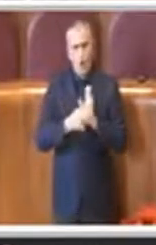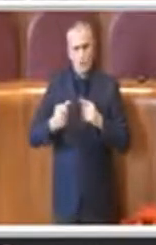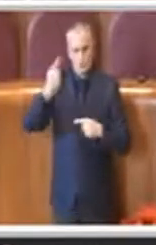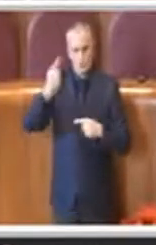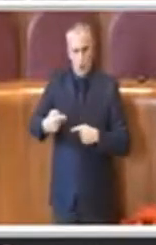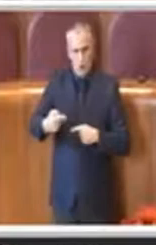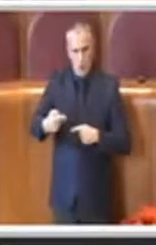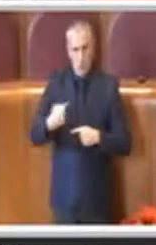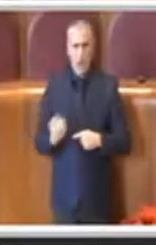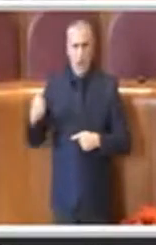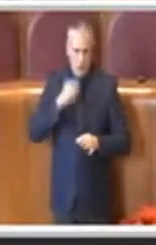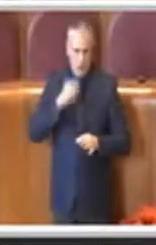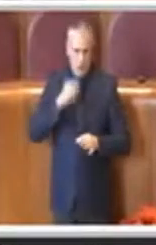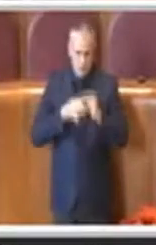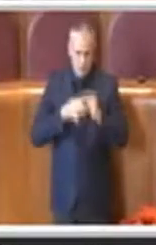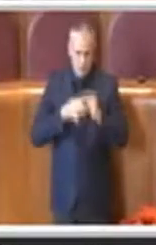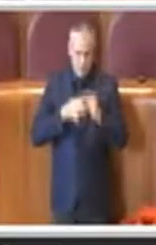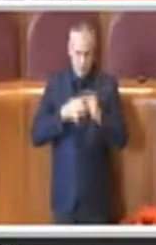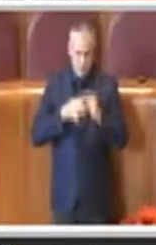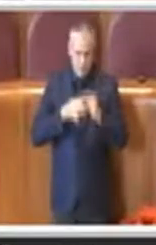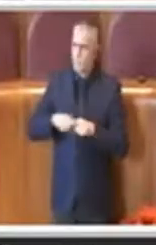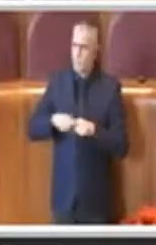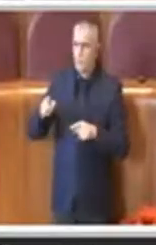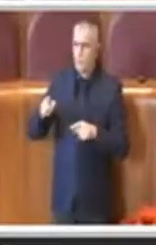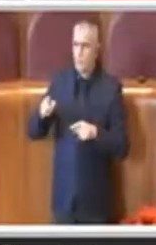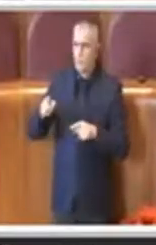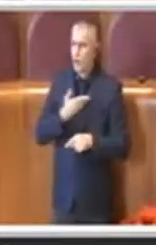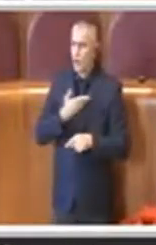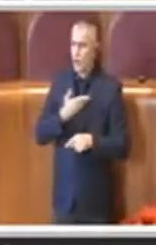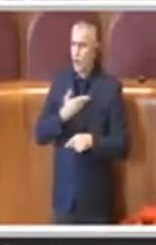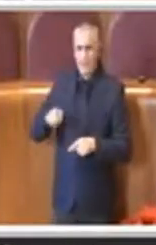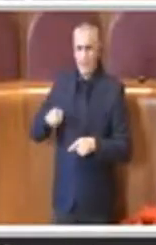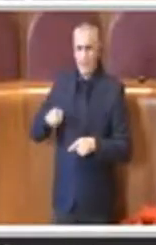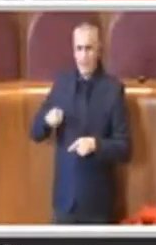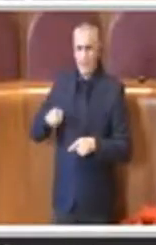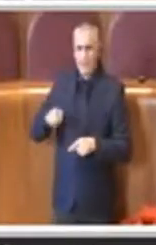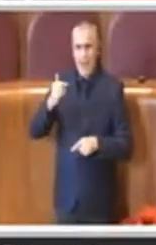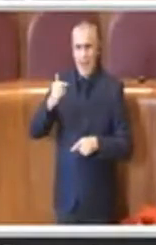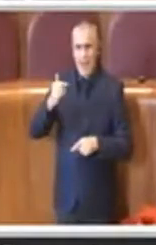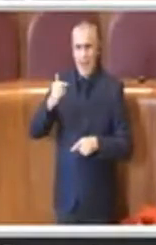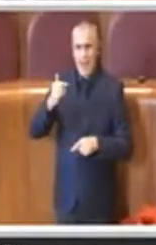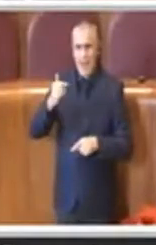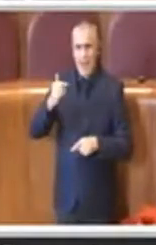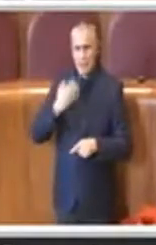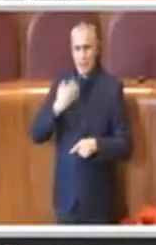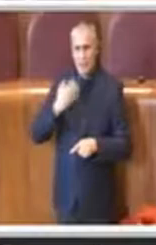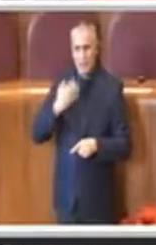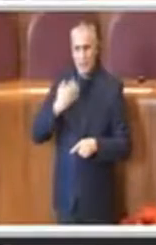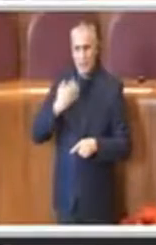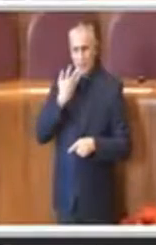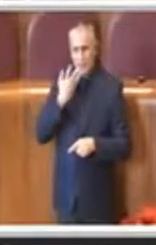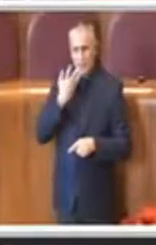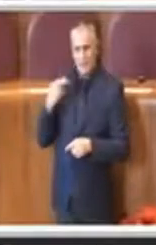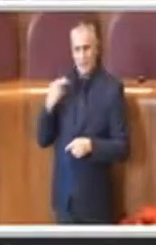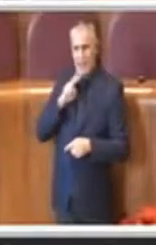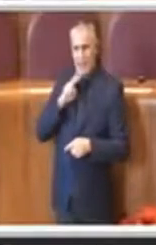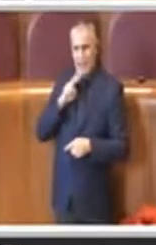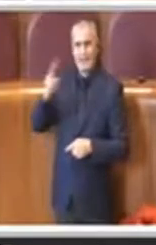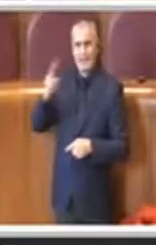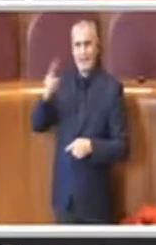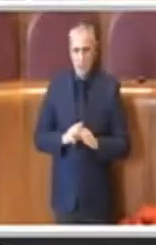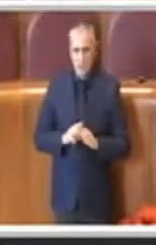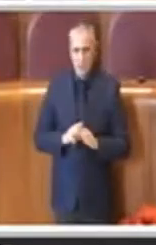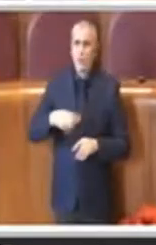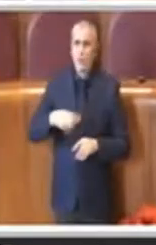anche rispondere alla consigliera Catini, magari portando una buona notizia, l'aveva accennato anche